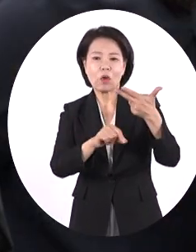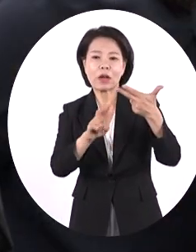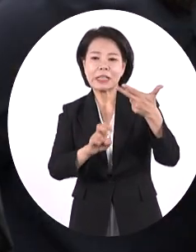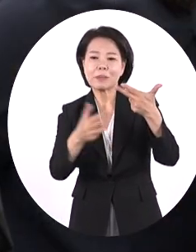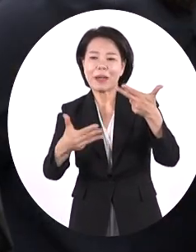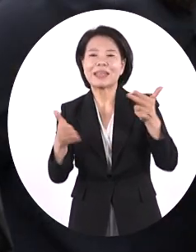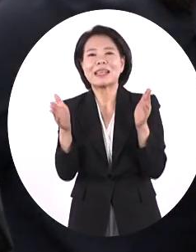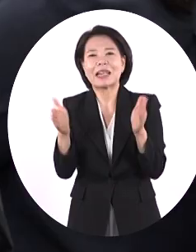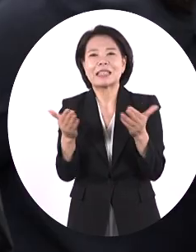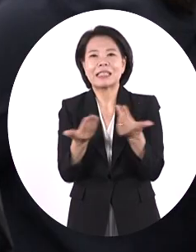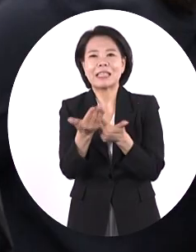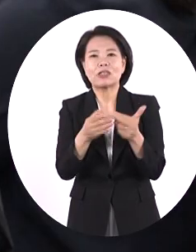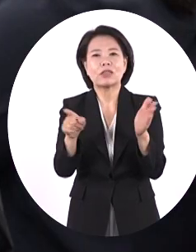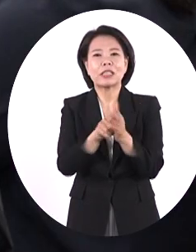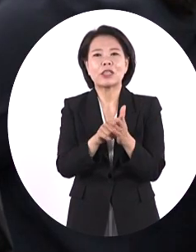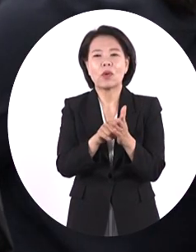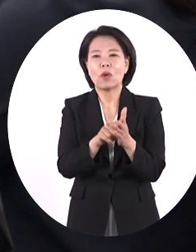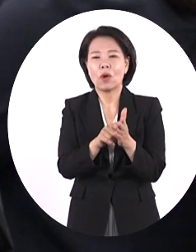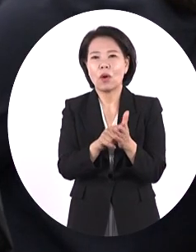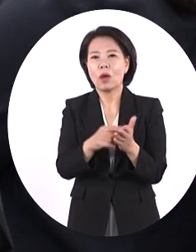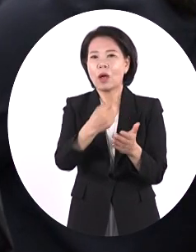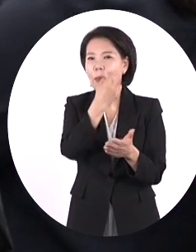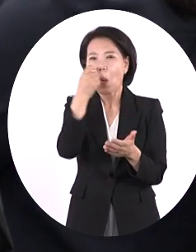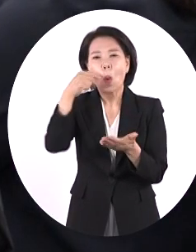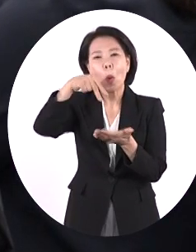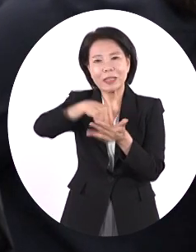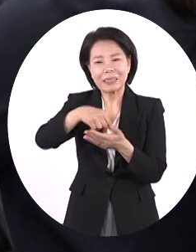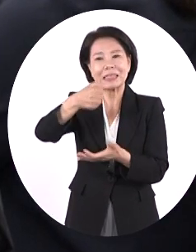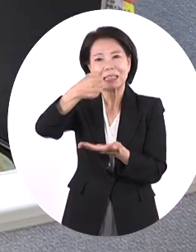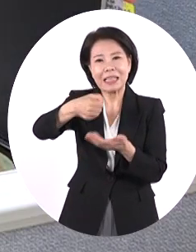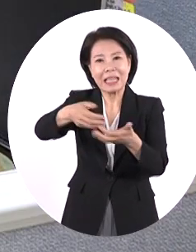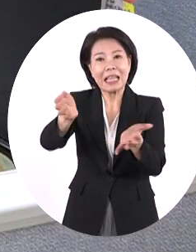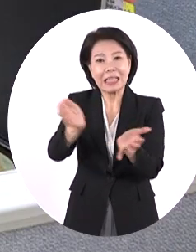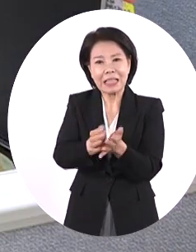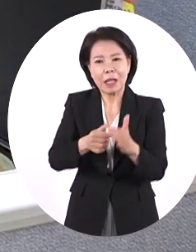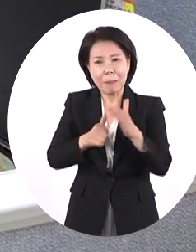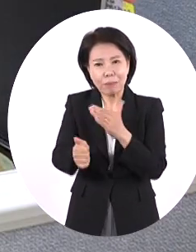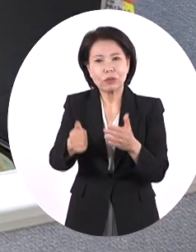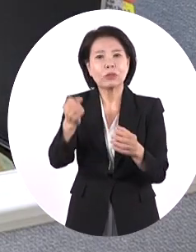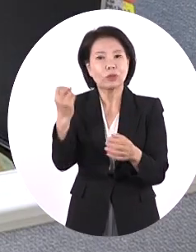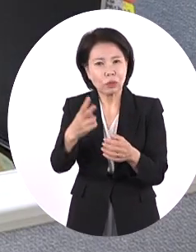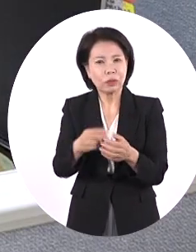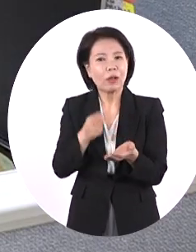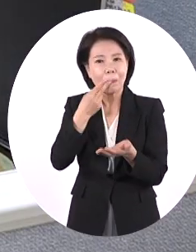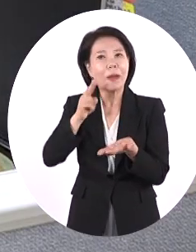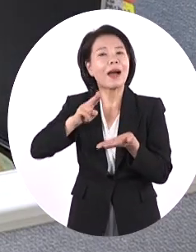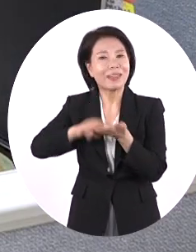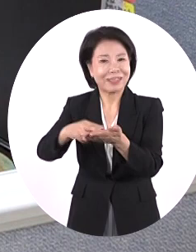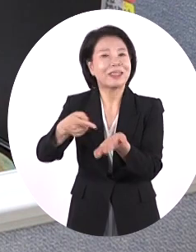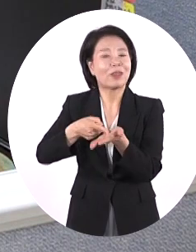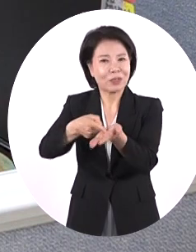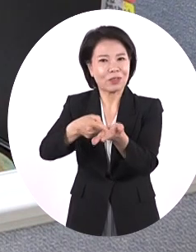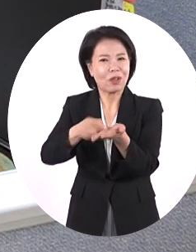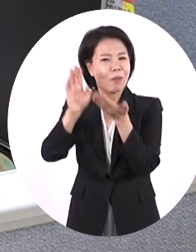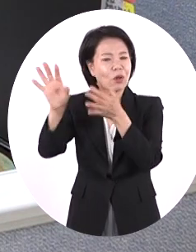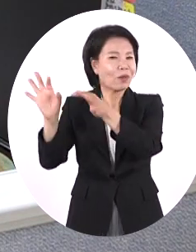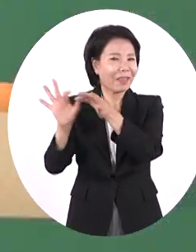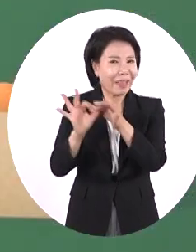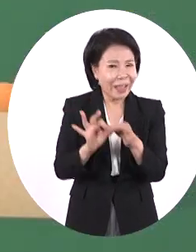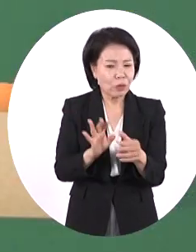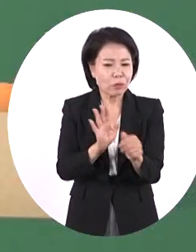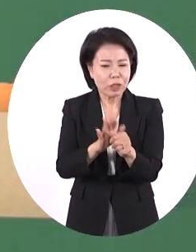7월 28일까지 제주신용보증재단에 방문하거나 우편으로 접수하면 되는데요.